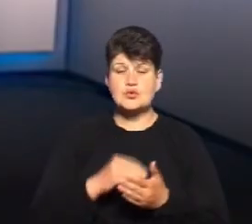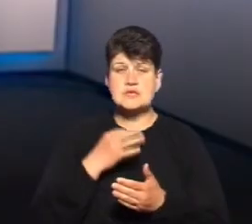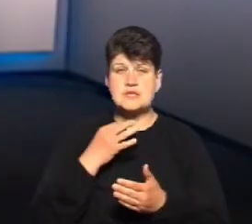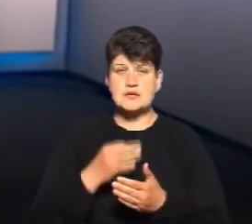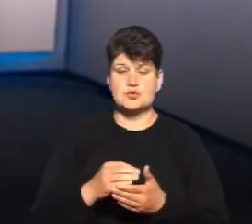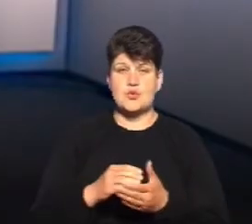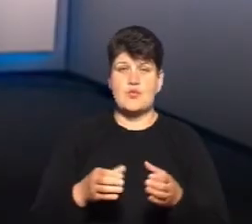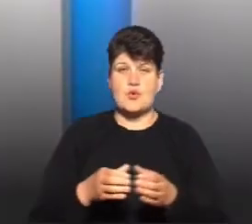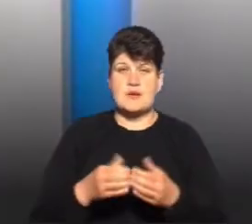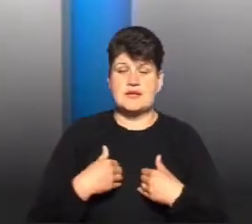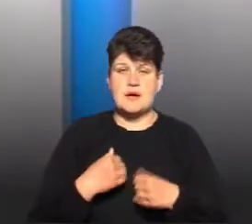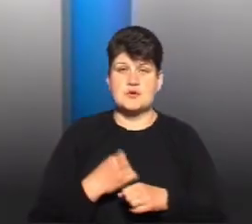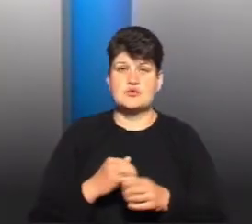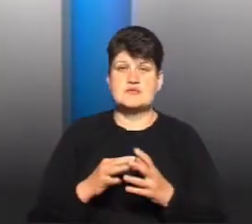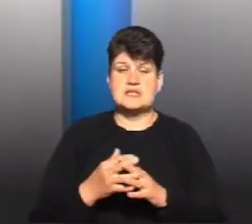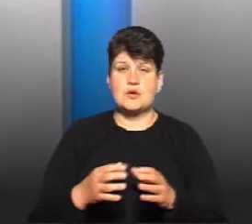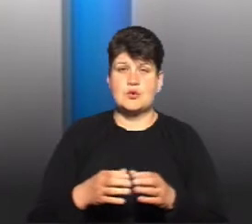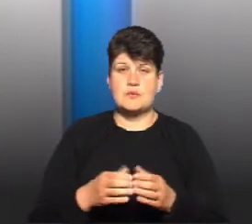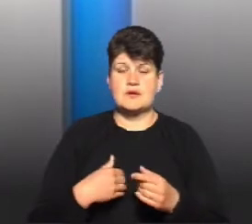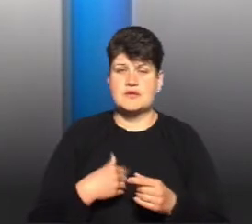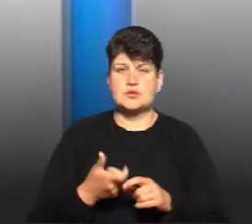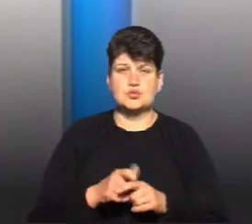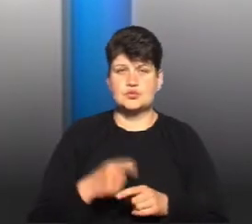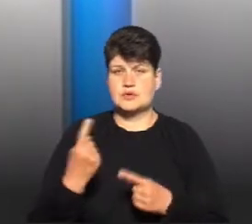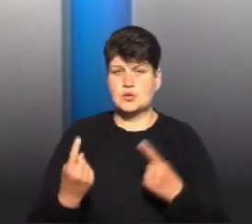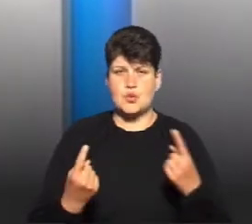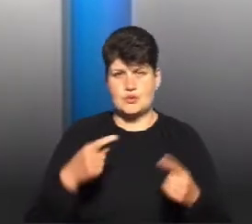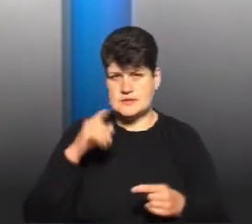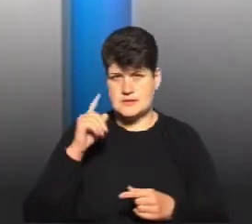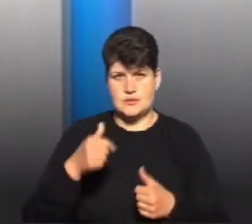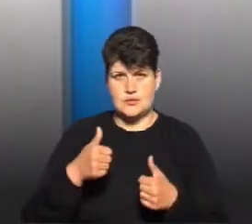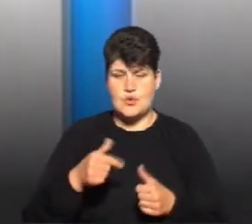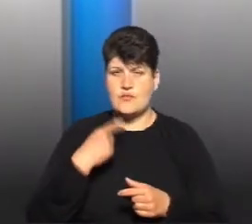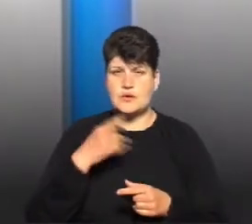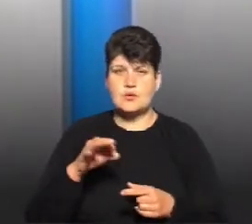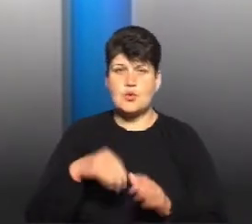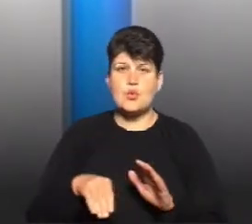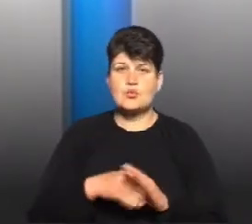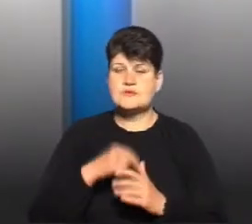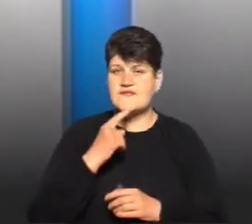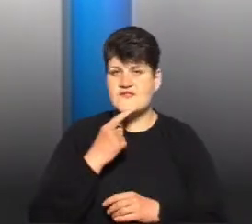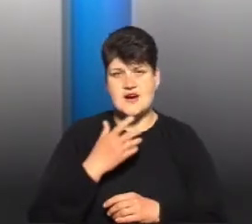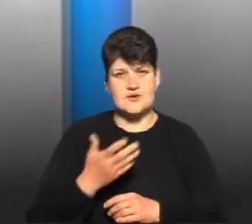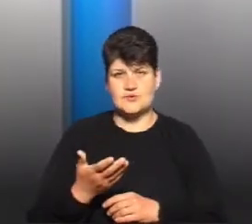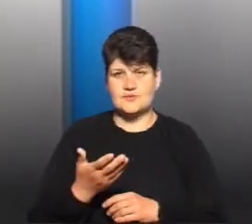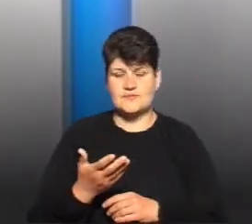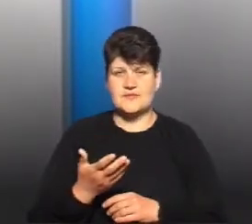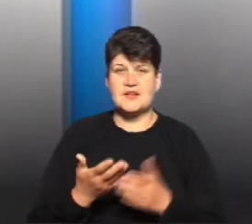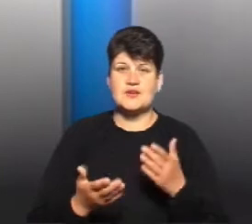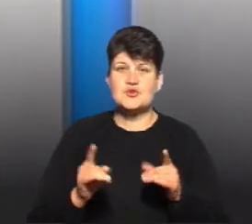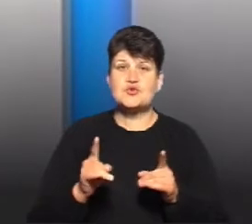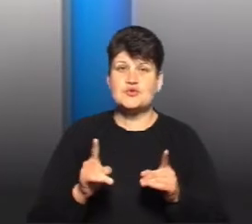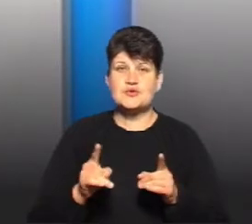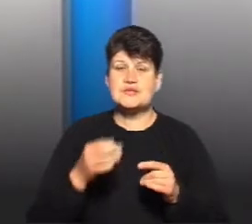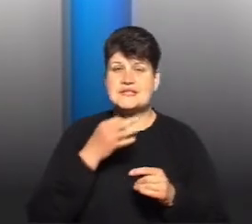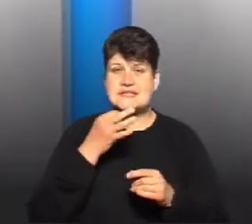сільській громаді, і в нас дуже один одного всі добре знають, тому говорити про корупцію дуже важко. Тому що якщо щось, то зразу рознесуть по селі.